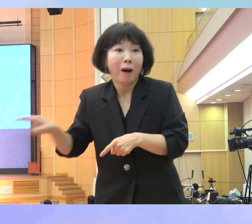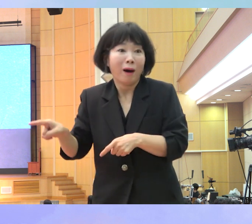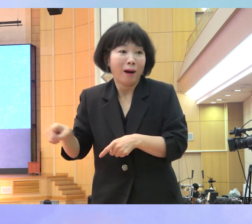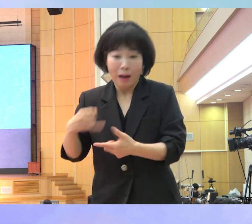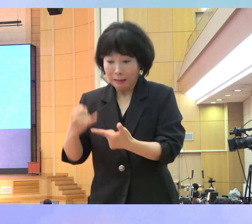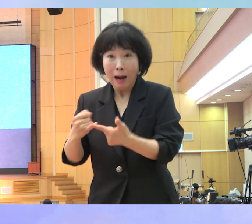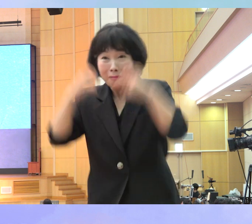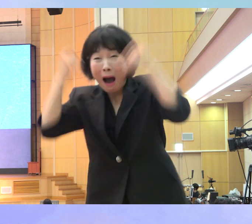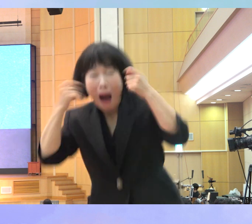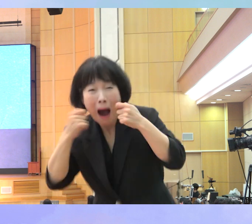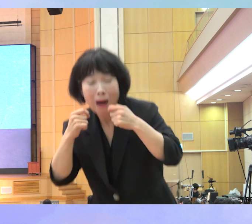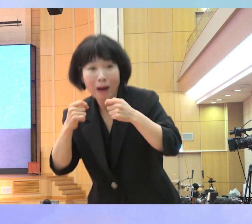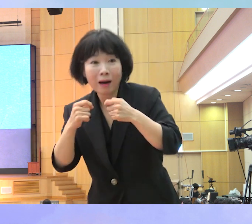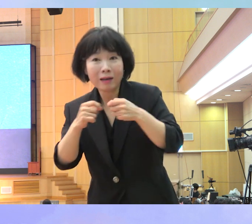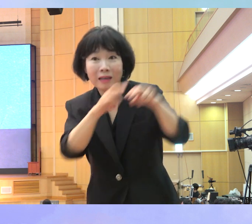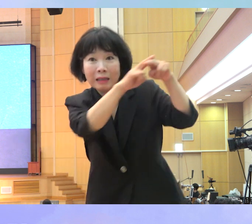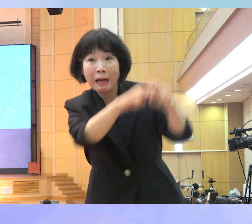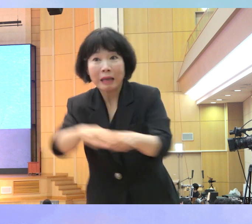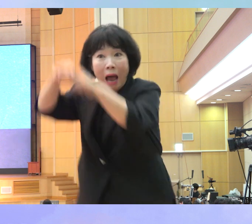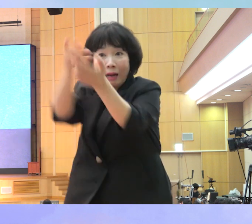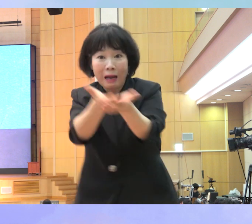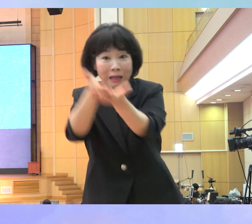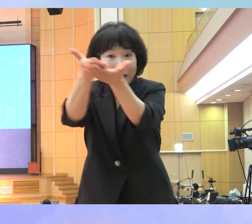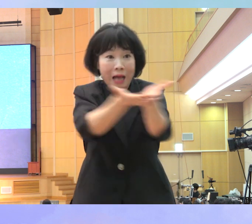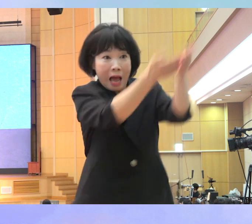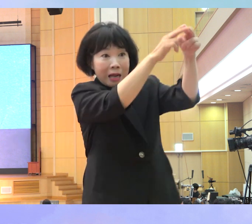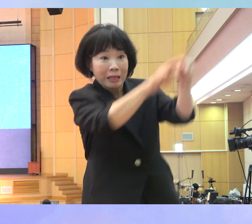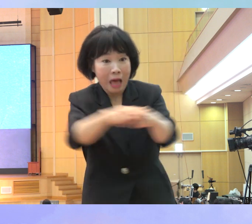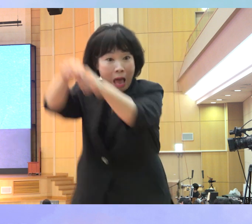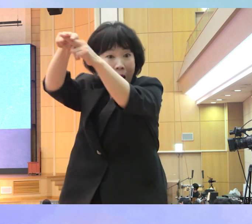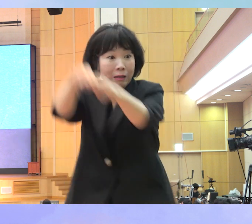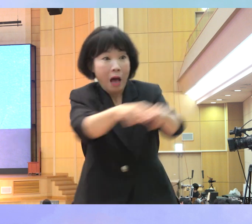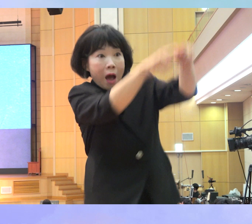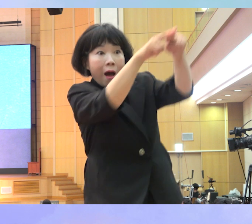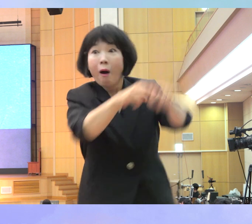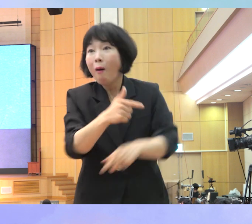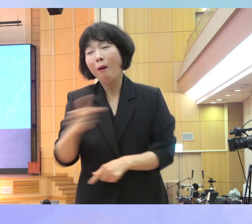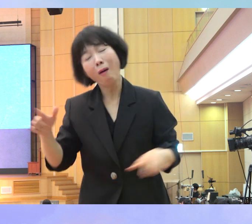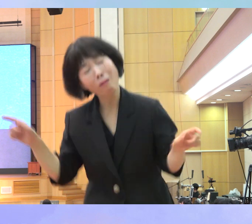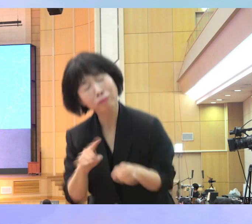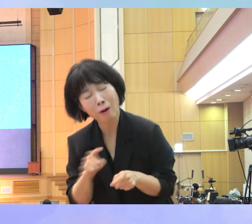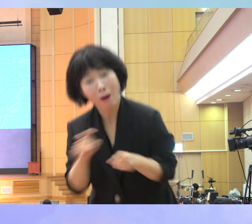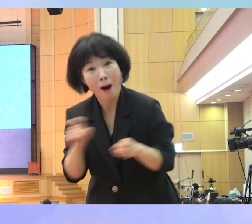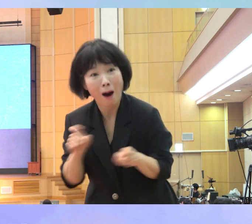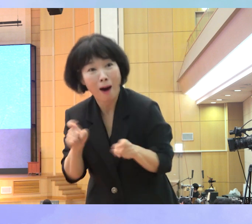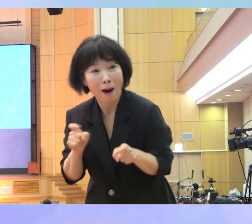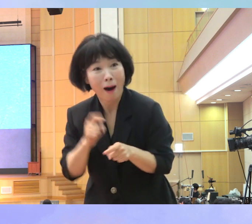둘째 아이는 막 울어요. 진짜 막 펑펑 울어요. 막 그 사람들이 다 쳐다볼 정도로 창피하게.